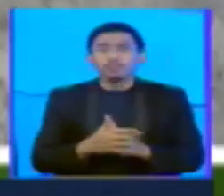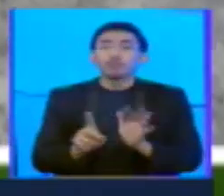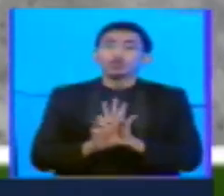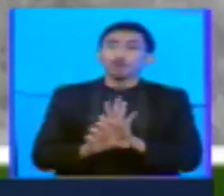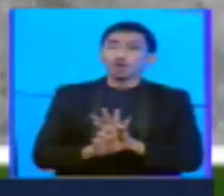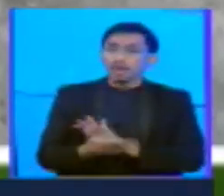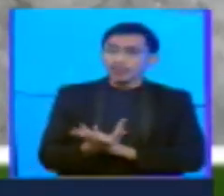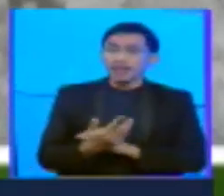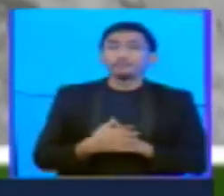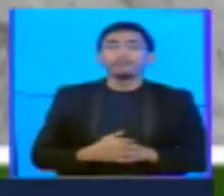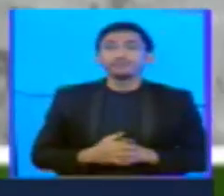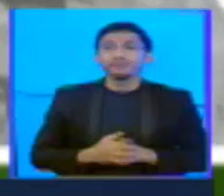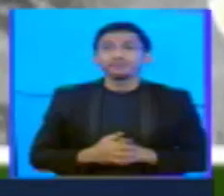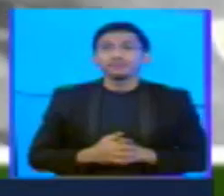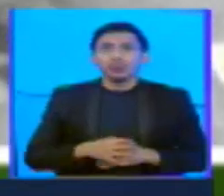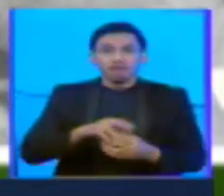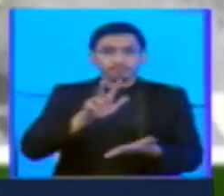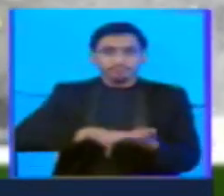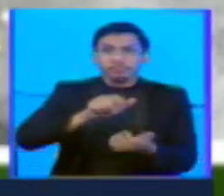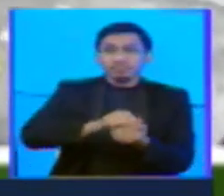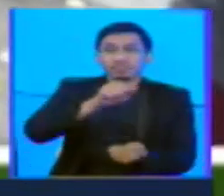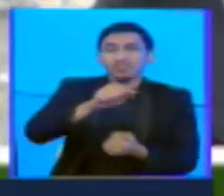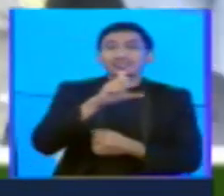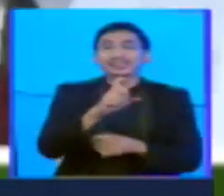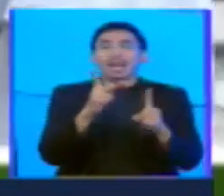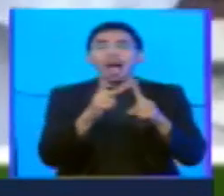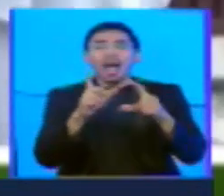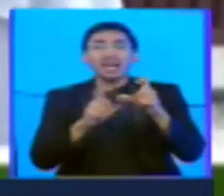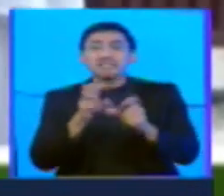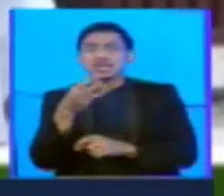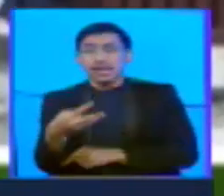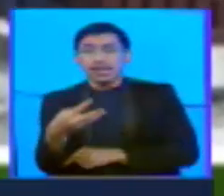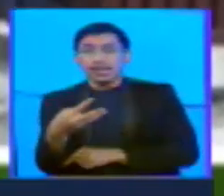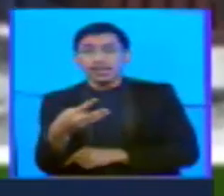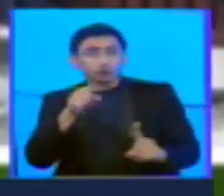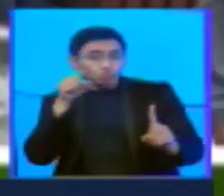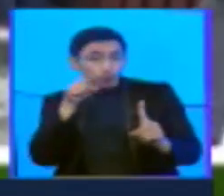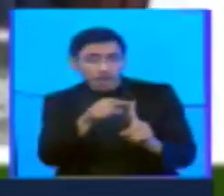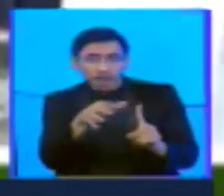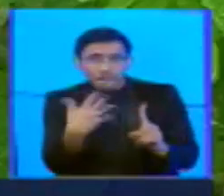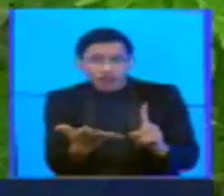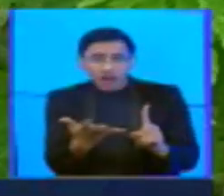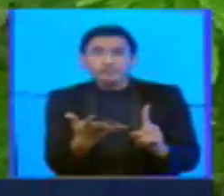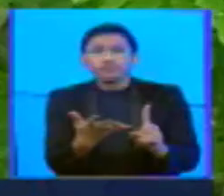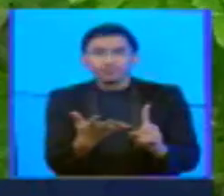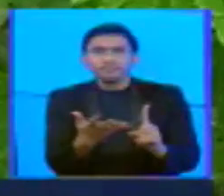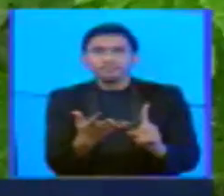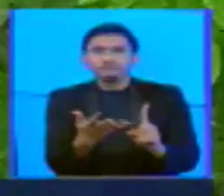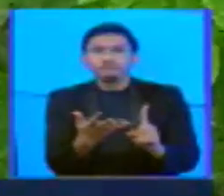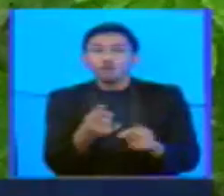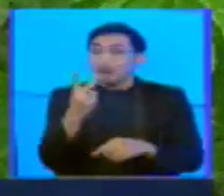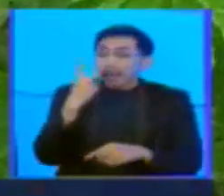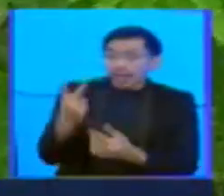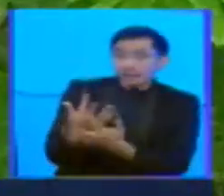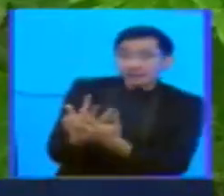memberikan sertifikasi gratis KYT yang tujuannya apa Ketika kita melihat apa masyarakat dengan